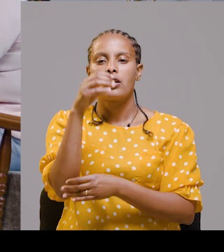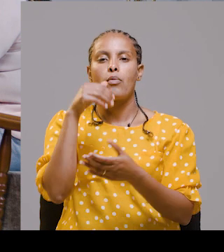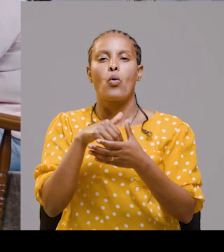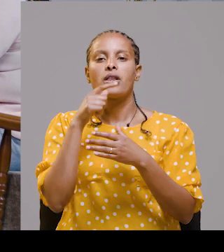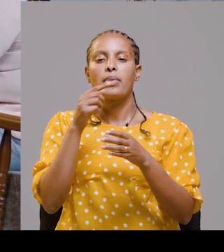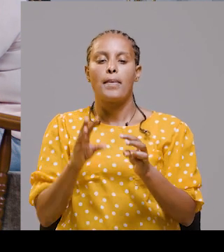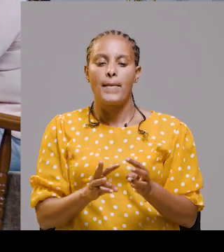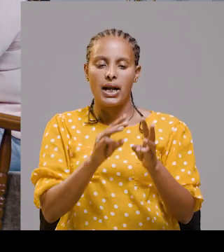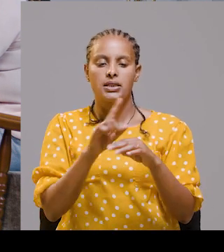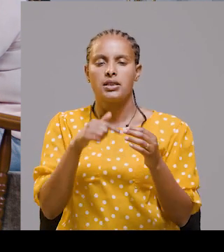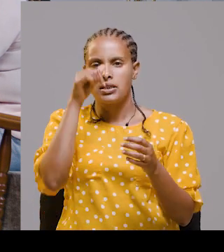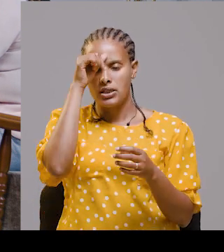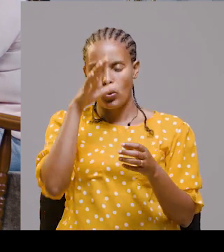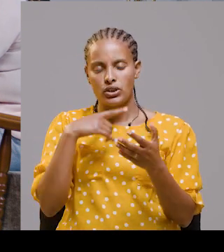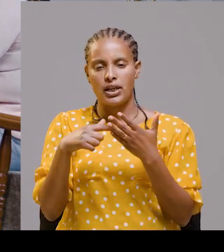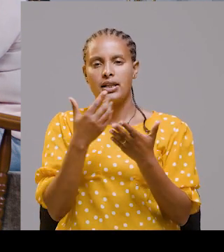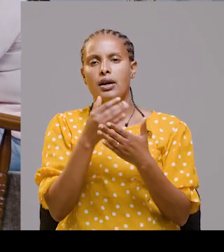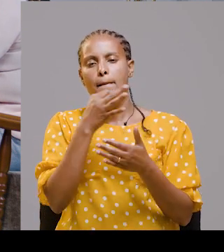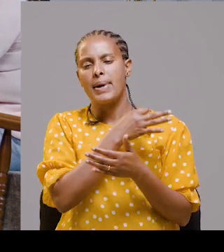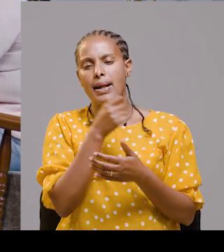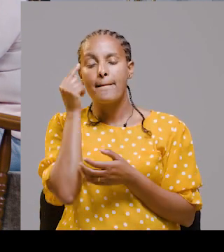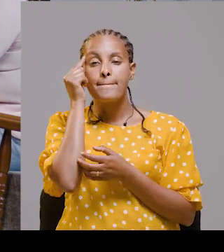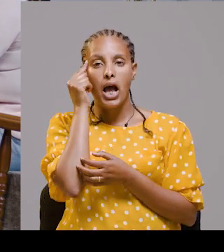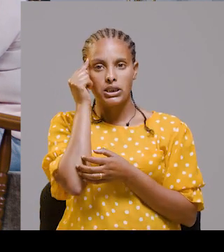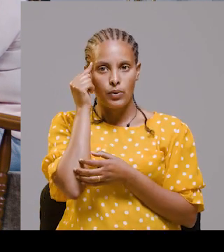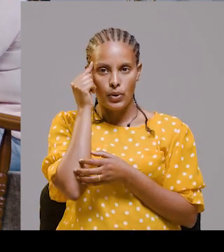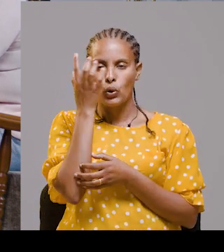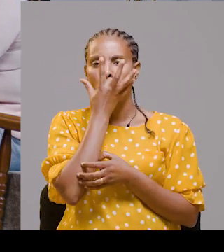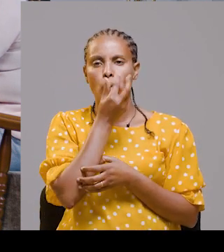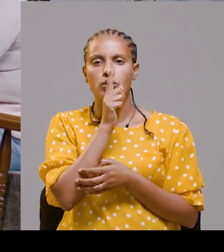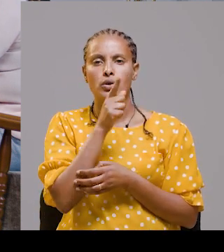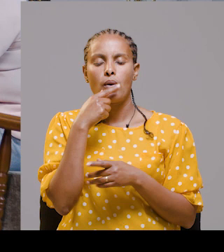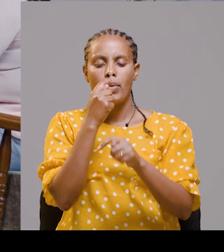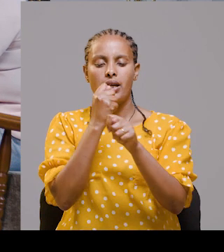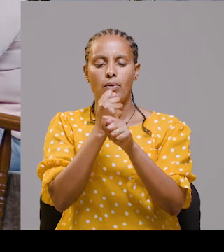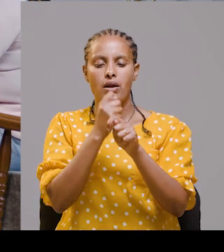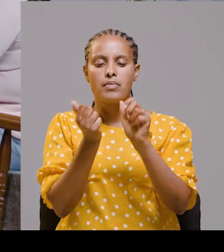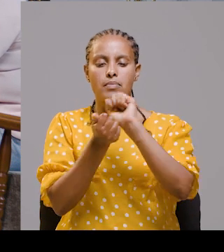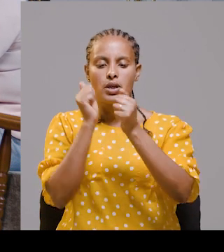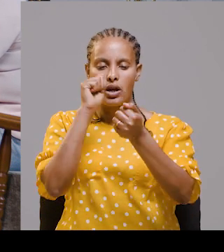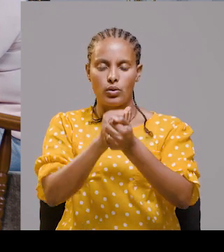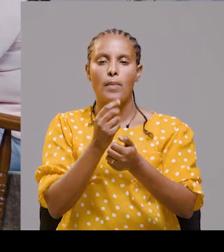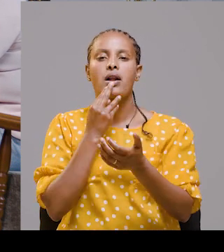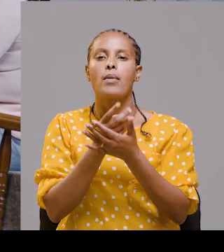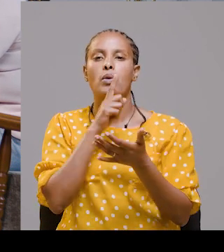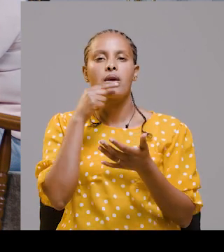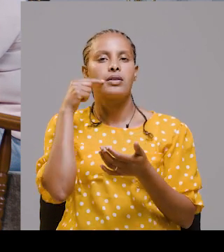መንገድ ስለሆነ እንደው ሰዎች ይሄን ነገር በደንብ ቢያስቡበት እና በተግባር ቢያውሉት መልካም